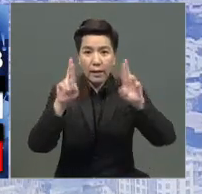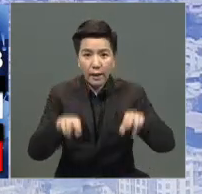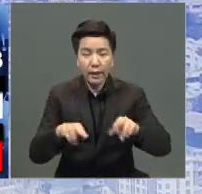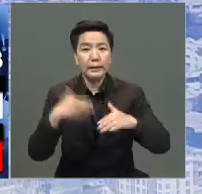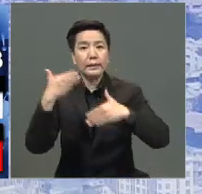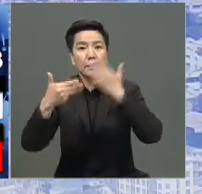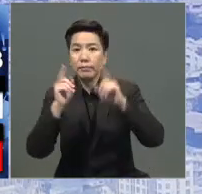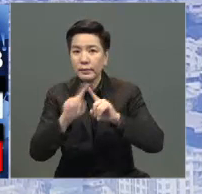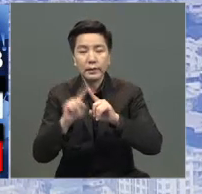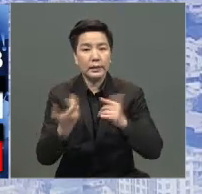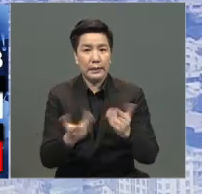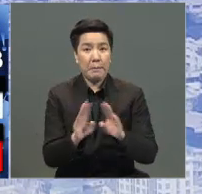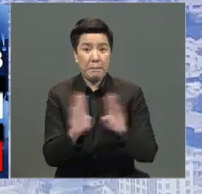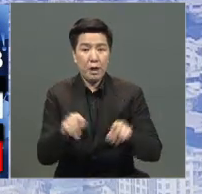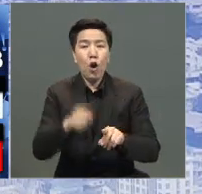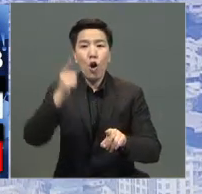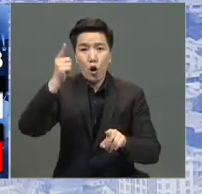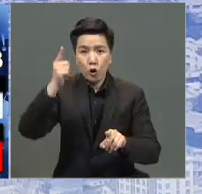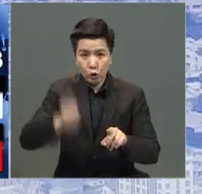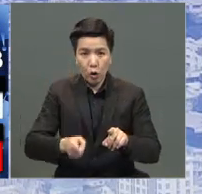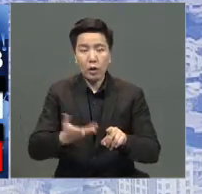ไม่อ่านแล้วครับใครที่จะเปิดกิจการในระยะที่3ต้องเข้าสู่การลงทะเบียนในแอพพลิเคชั่นที่เรียกว่าไทยชนะแอพพลิเคชั่นนะครับทั้งนี้เป็นแอปเลยนะครับแล้วอันนี้คือผู้ที่ประกอบกิจการอันที่สองคือผู้ที่จะมาเป็นผู้ใช้บริการถ้าจะไปใช้บริการเขาหรือจะไปเข้าร่วมกิจการเขาต้อง